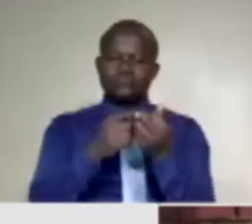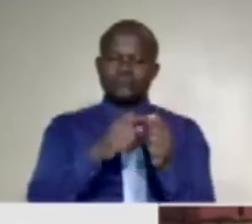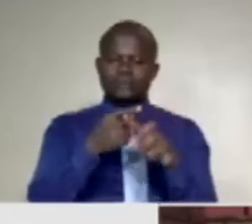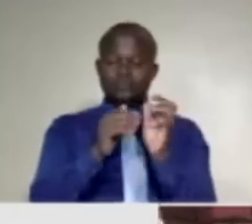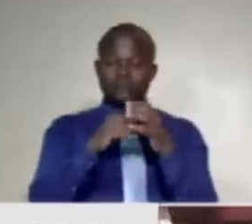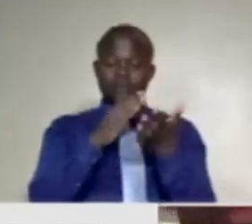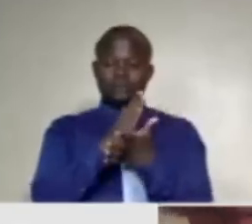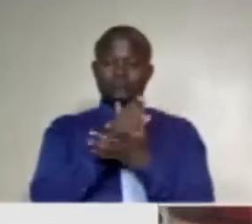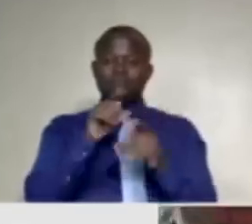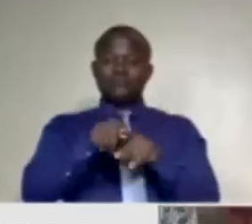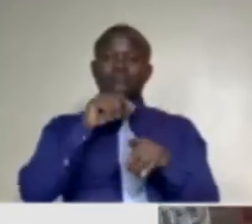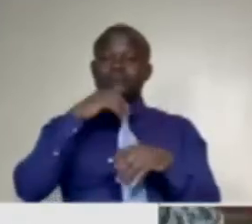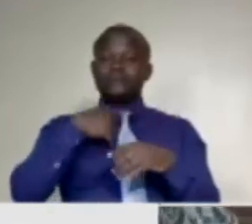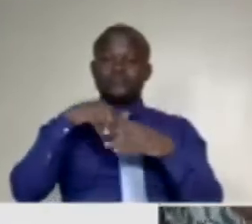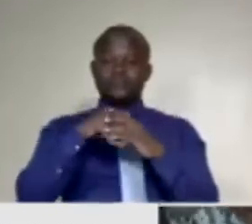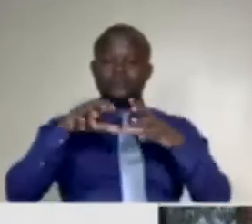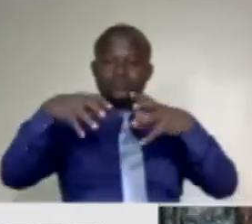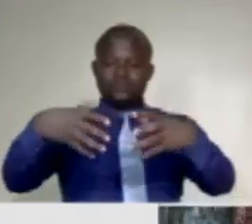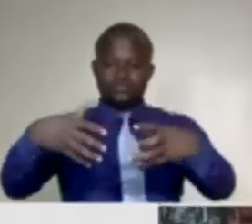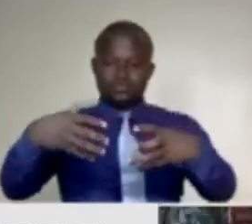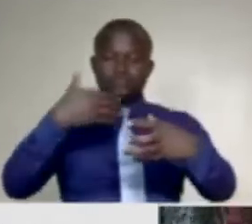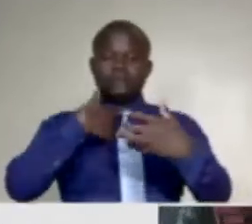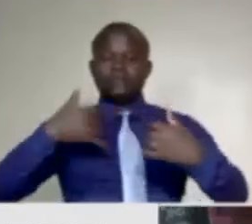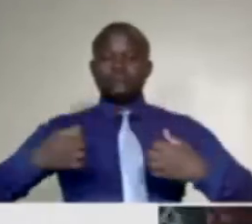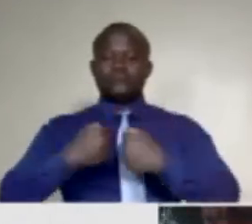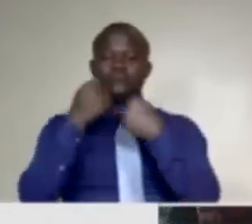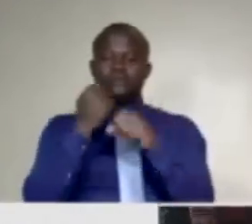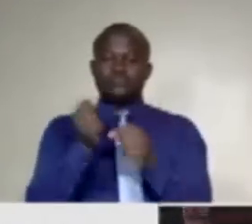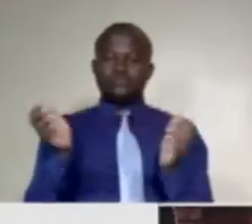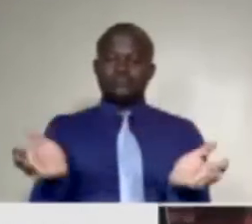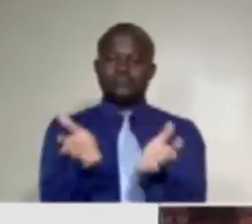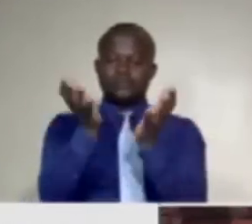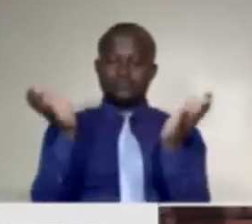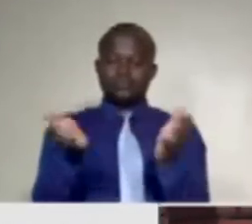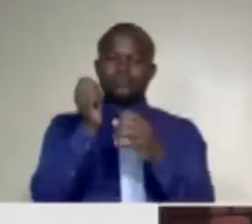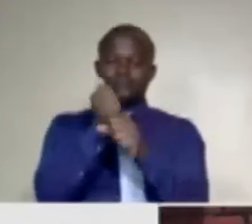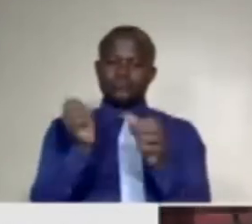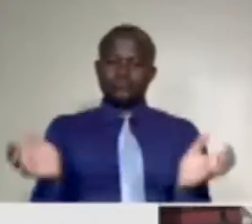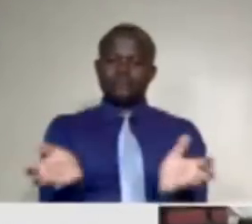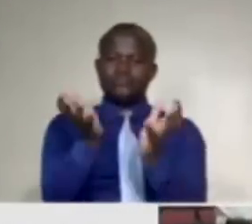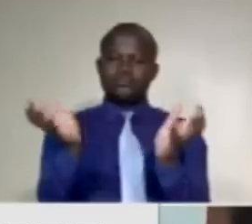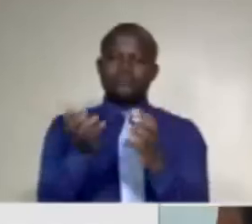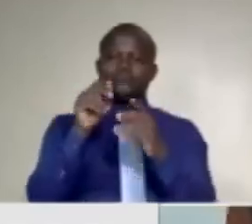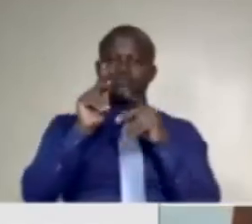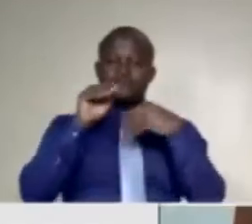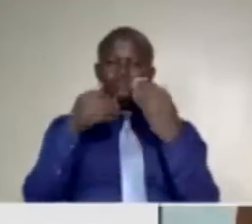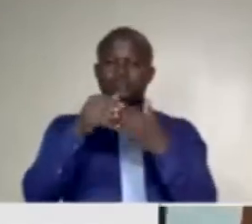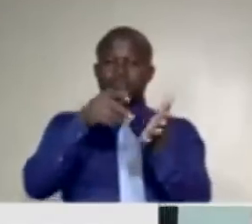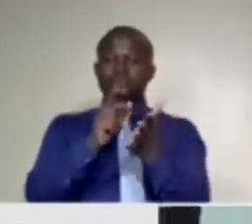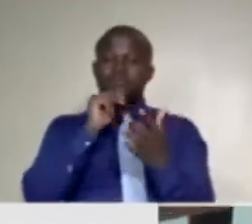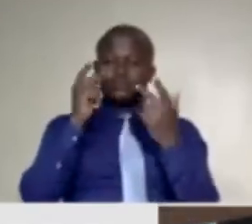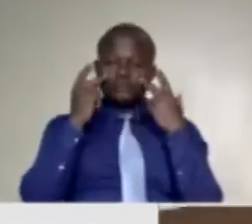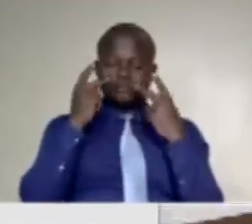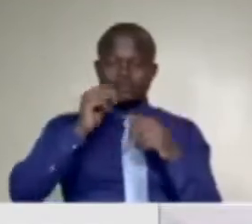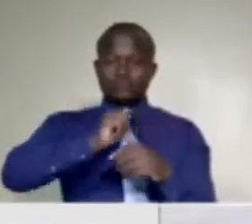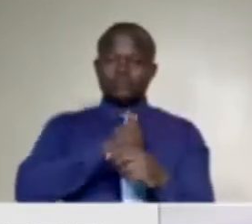dusa nkaho tutabafite mu budehe. Byagize ingaruka ku kuba dukora ubukangurambaga, twakora ubukangurambaga wa muturage yakwishyura ntitumubone